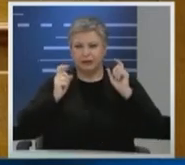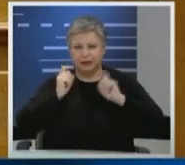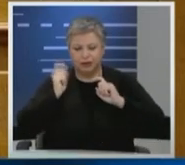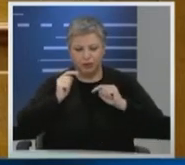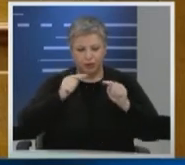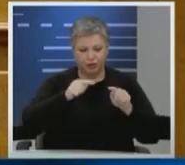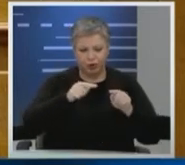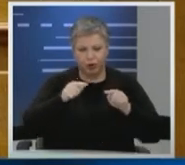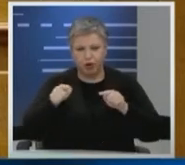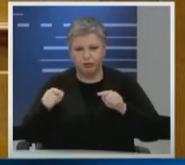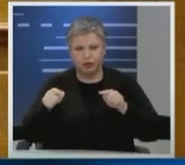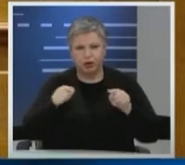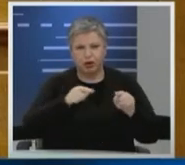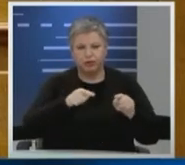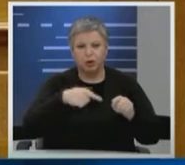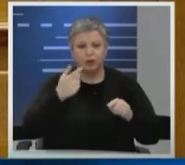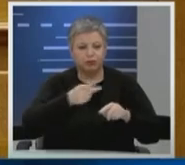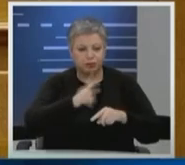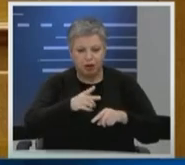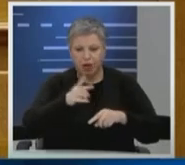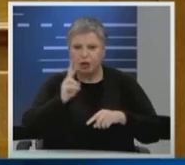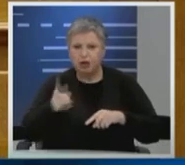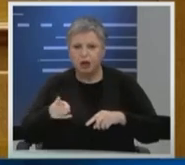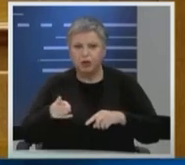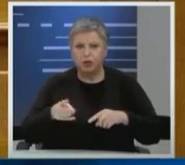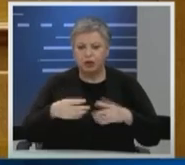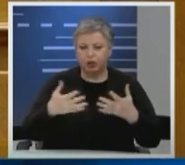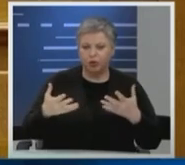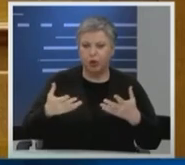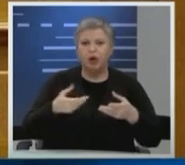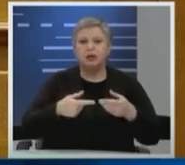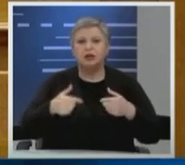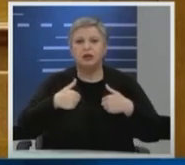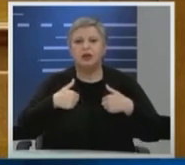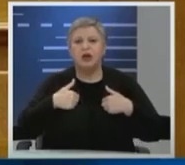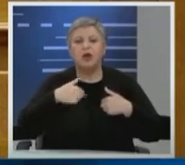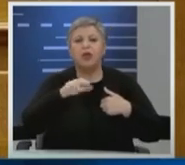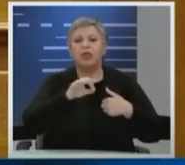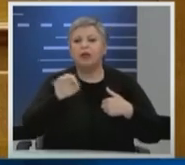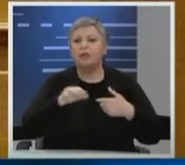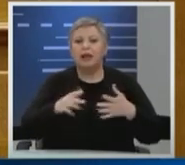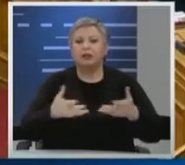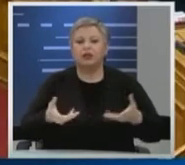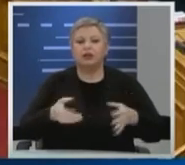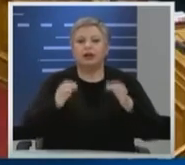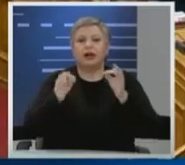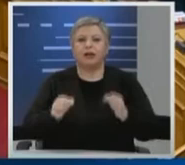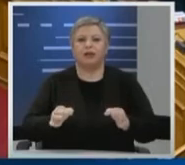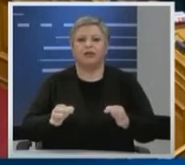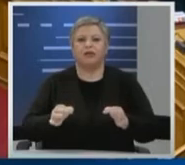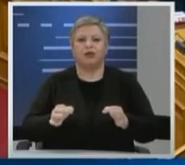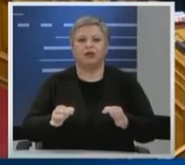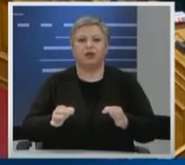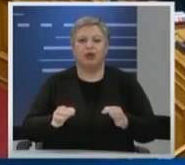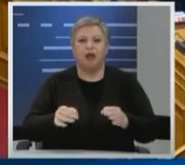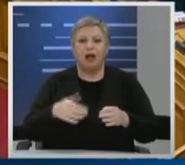να επιλέγει κάθε φορά το δυνάστη της. Δύο λεπτά αρκούν, κύριε Καραθανασόπουλε. Ένα λεπτό. Και δύο. Ναι.